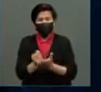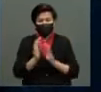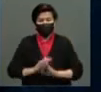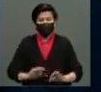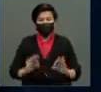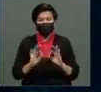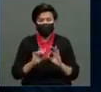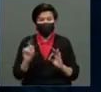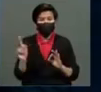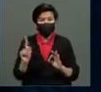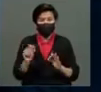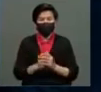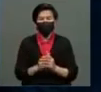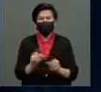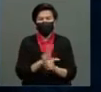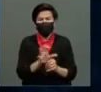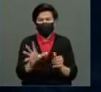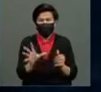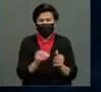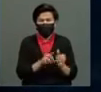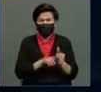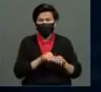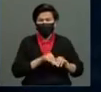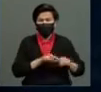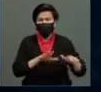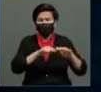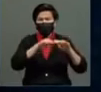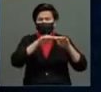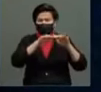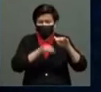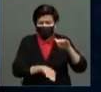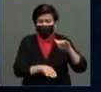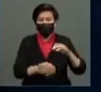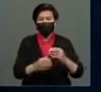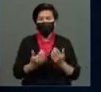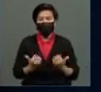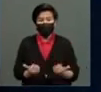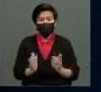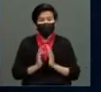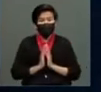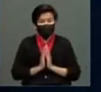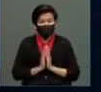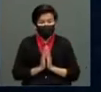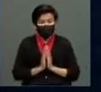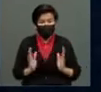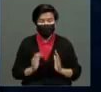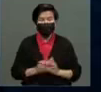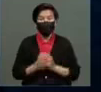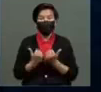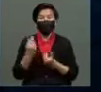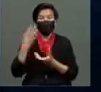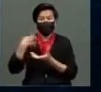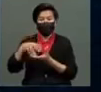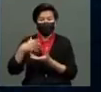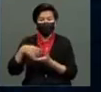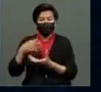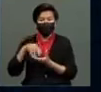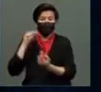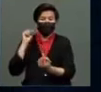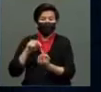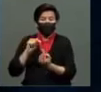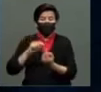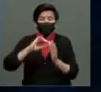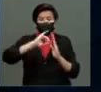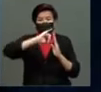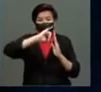จะทำให้การติดเชื้อของเราลดลงอย่างชัดเจนอันนี้ต้องขอขอบพระคุณแต่พอพูดไปแล้วถึงจังหวัด